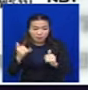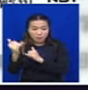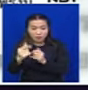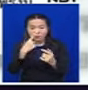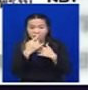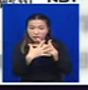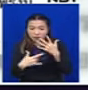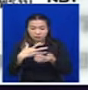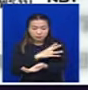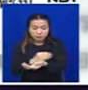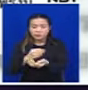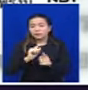จำนวนมากครับ